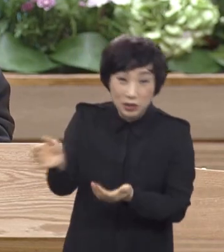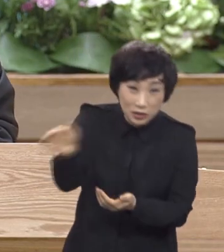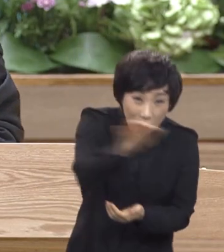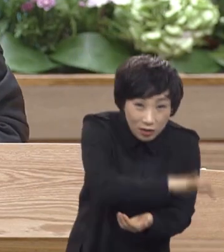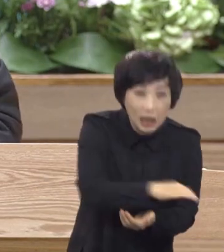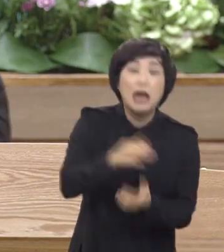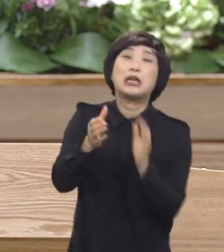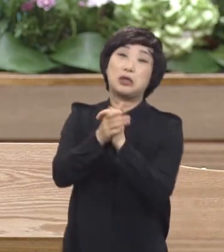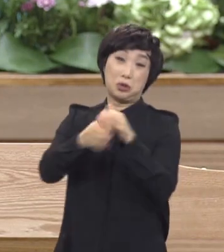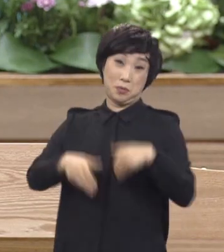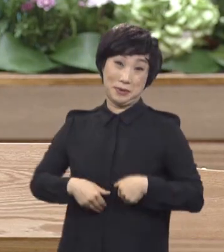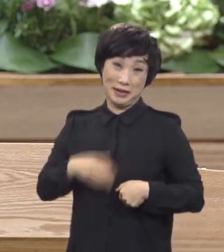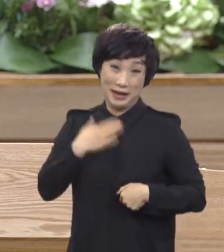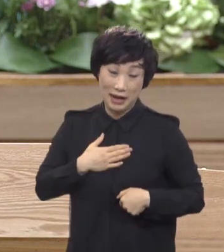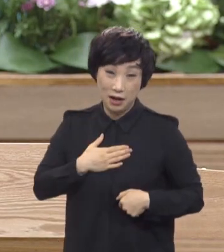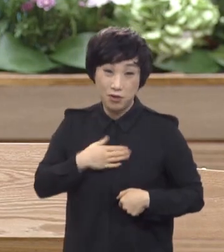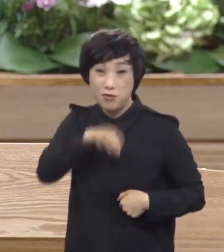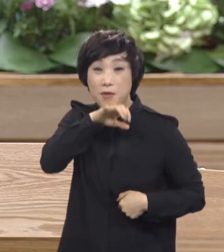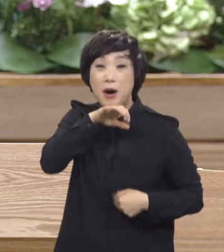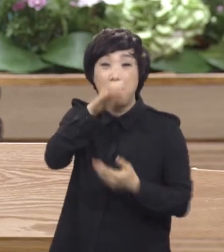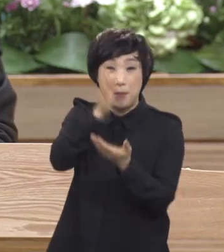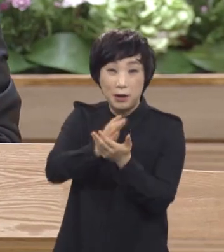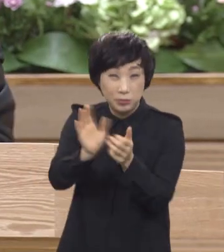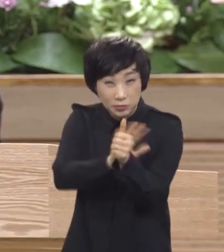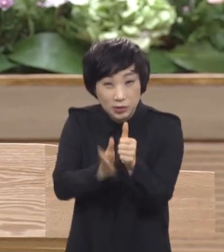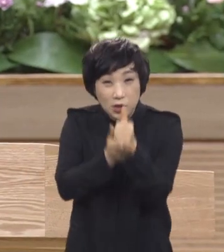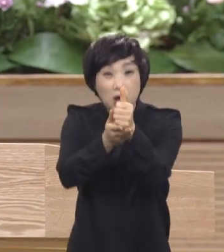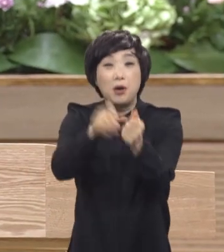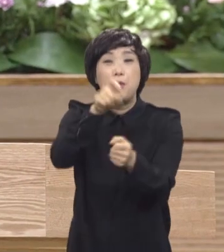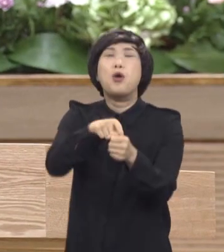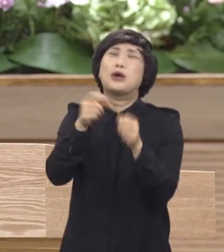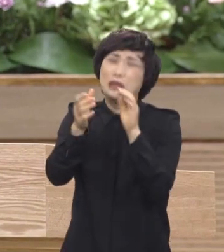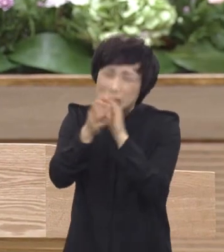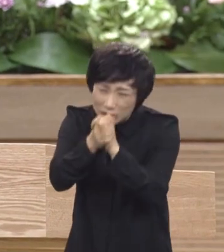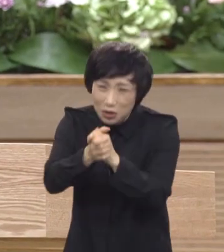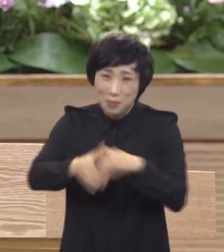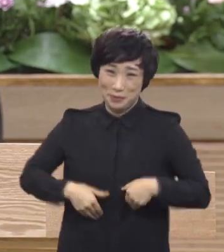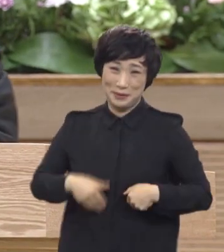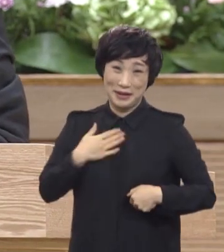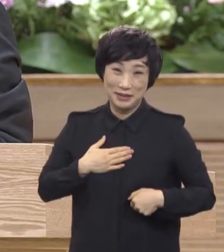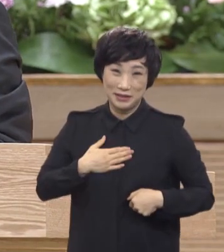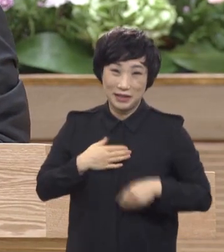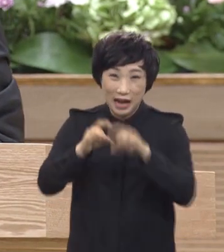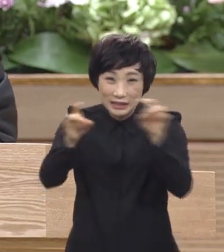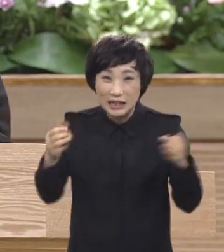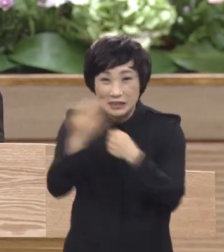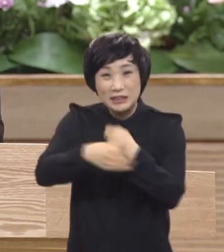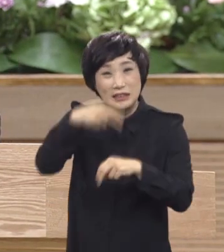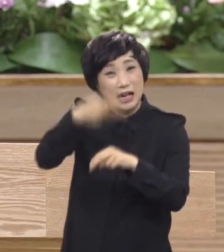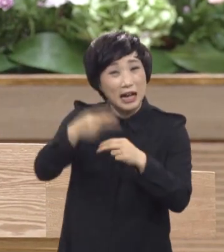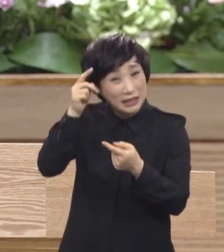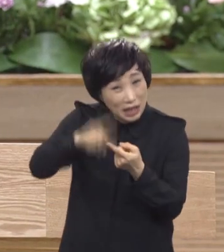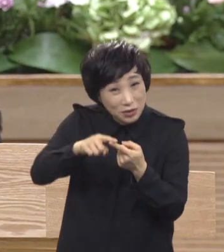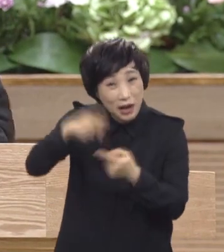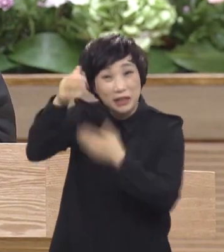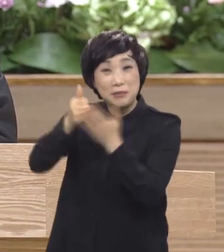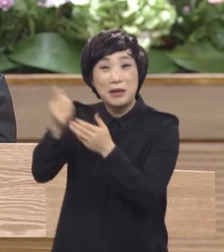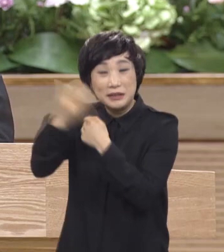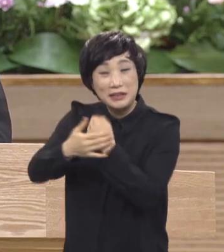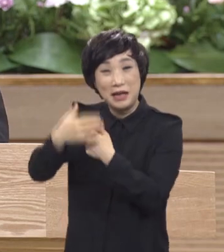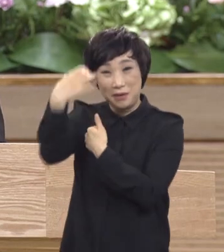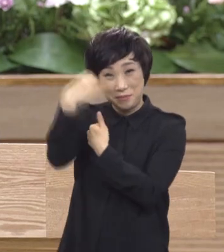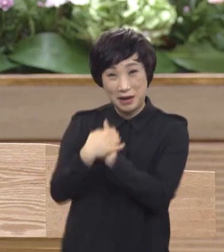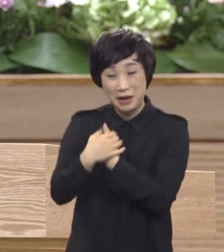기도해라 원망없이 대접하기 위해서 기도하라 각자 은사대로 하나님의 은혜를 맡은